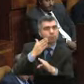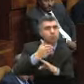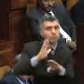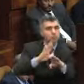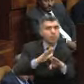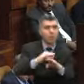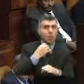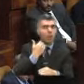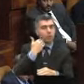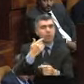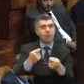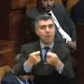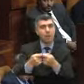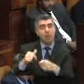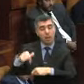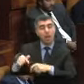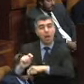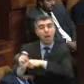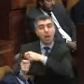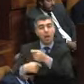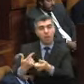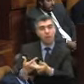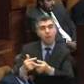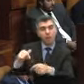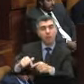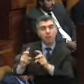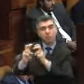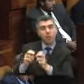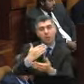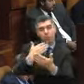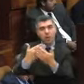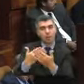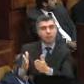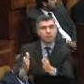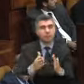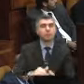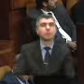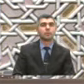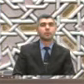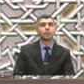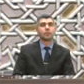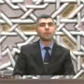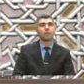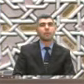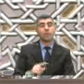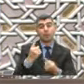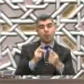السيد الوزير راه كاين العالم القروي اللي فيه واحد الخصص كبير. وشكرا. هل هناك تعقيب